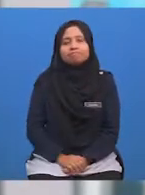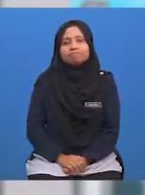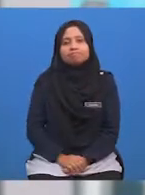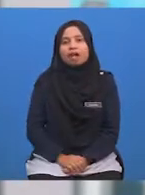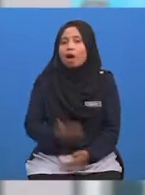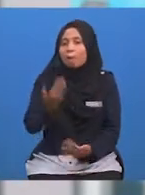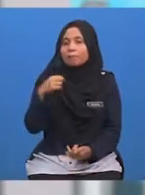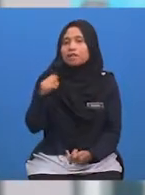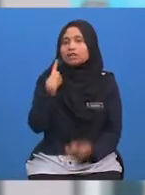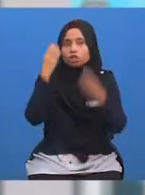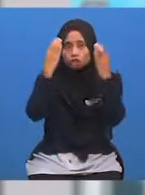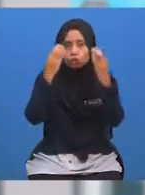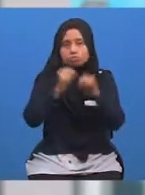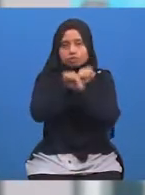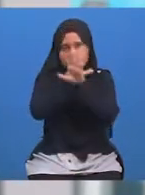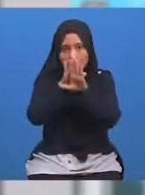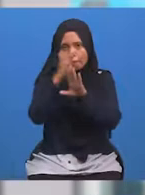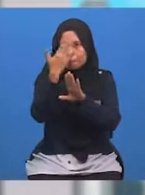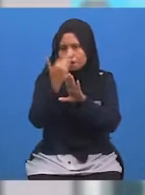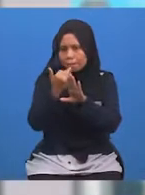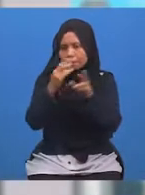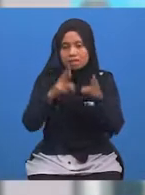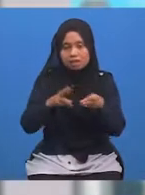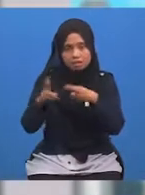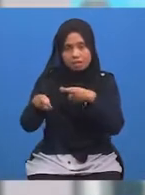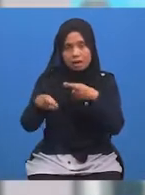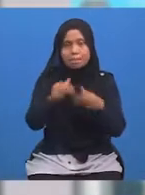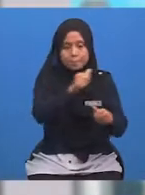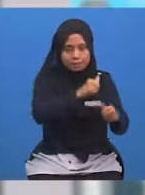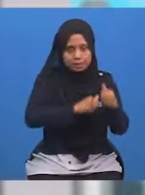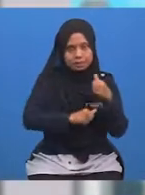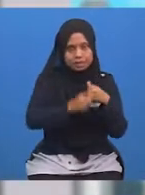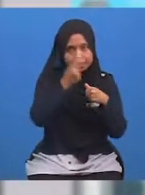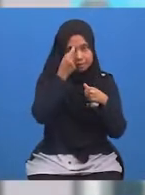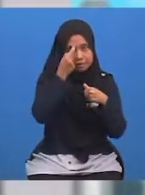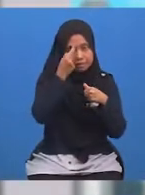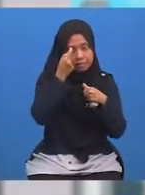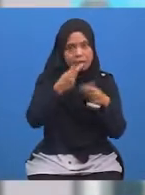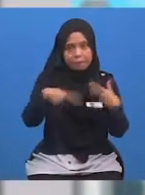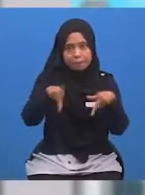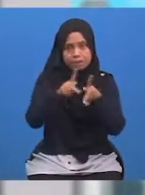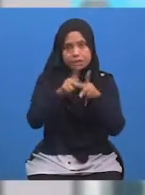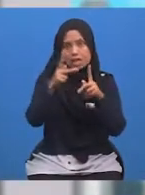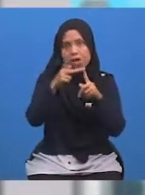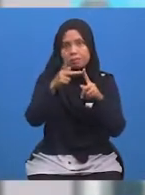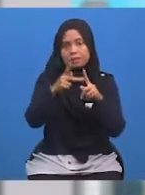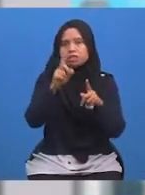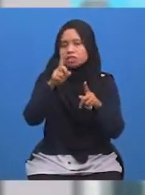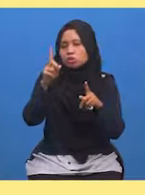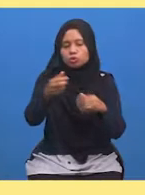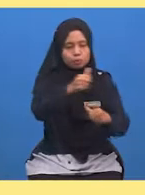Mari cikgu terangkan mengapa rancangan perniagaan penting kepada sebuah